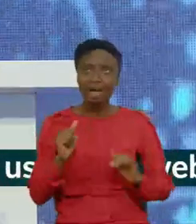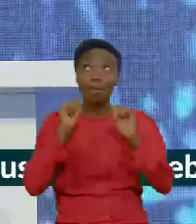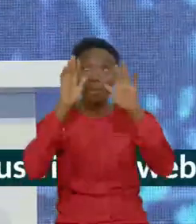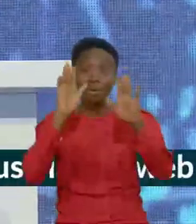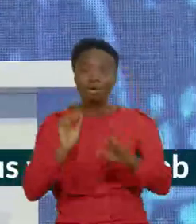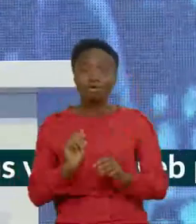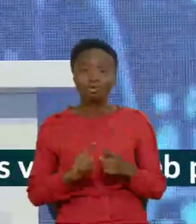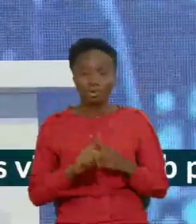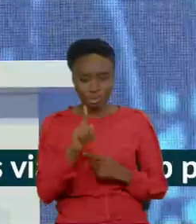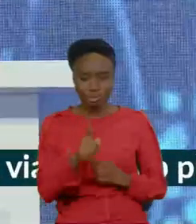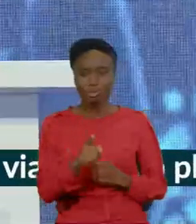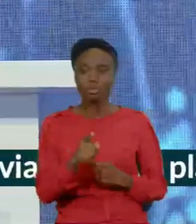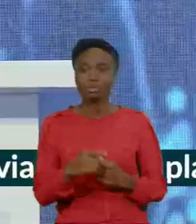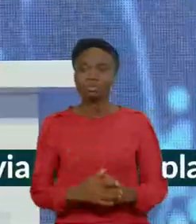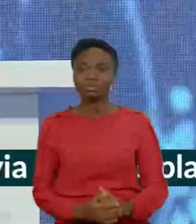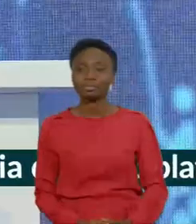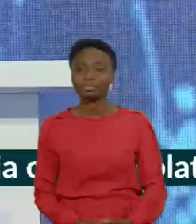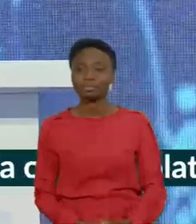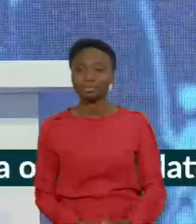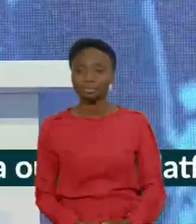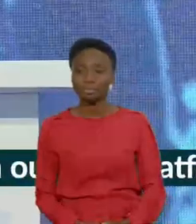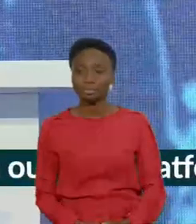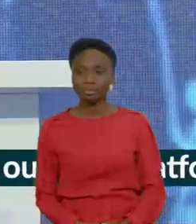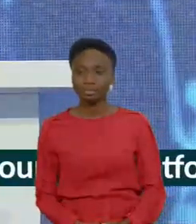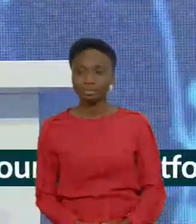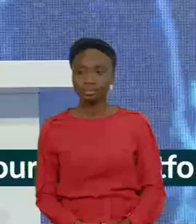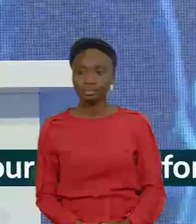Regardez-vous maintenant, examinez-vous maintenant. Dieu vous a donné le miracle.